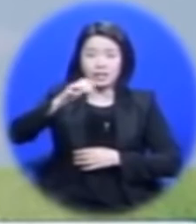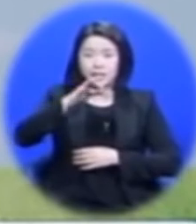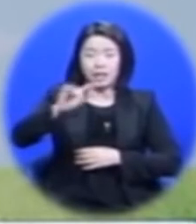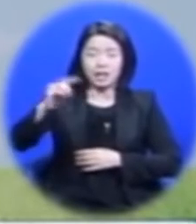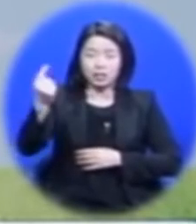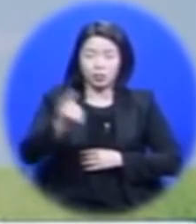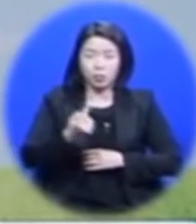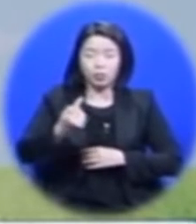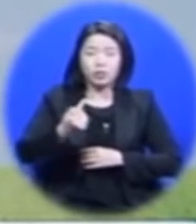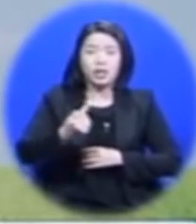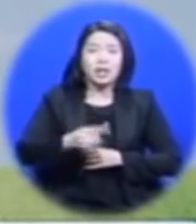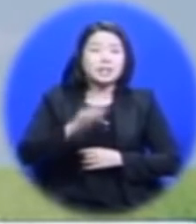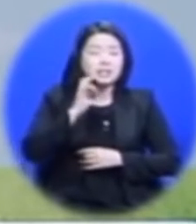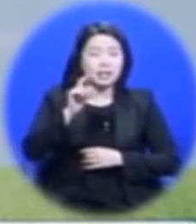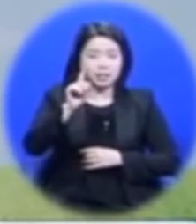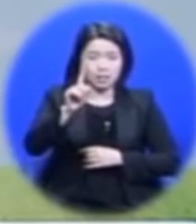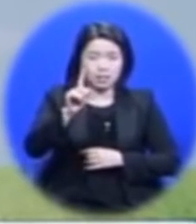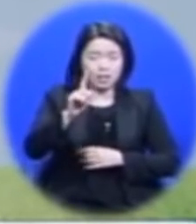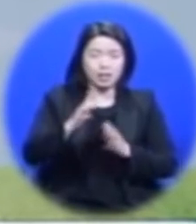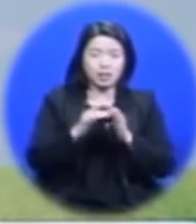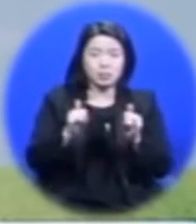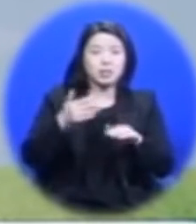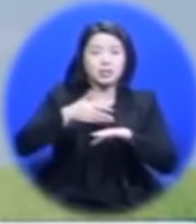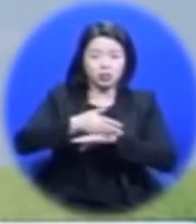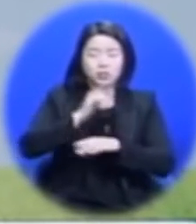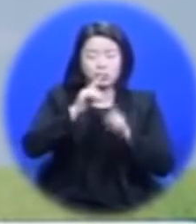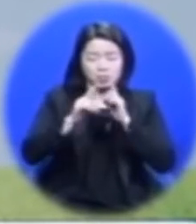사람이 떠듬떠듬 이야기를 하더랍니다.